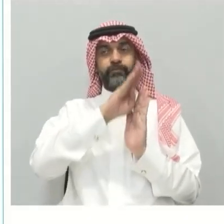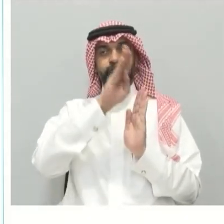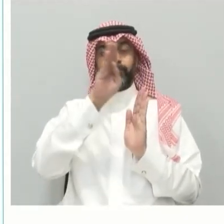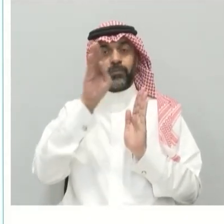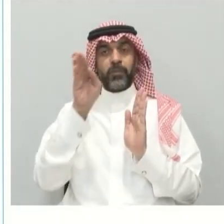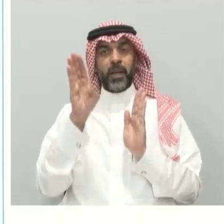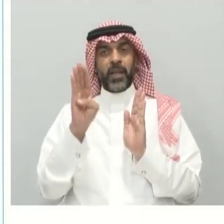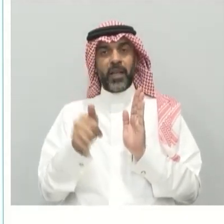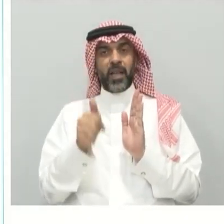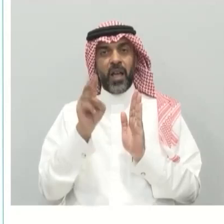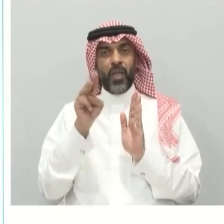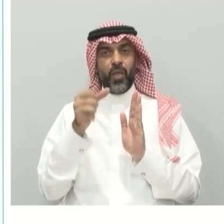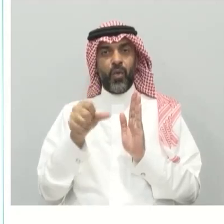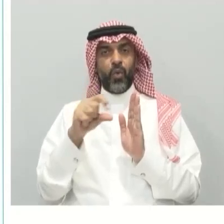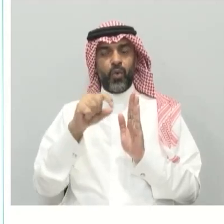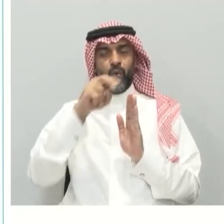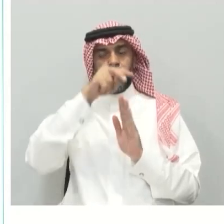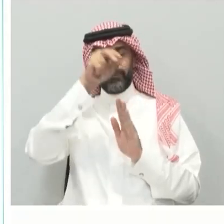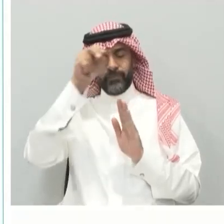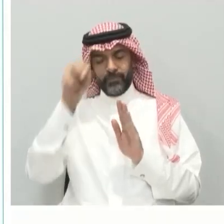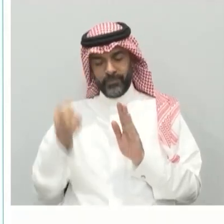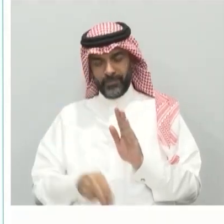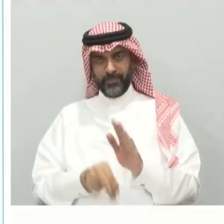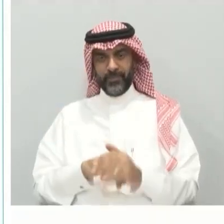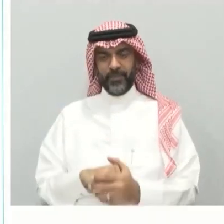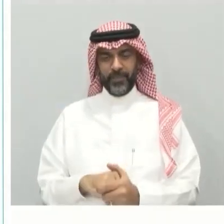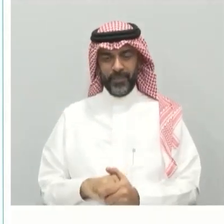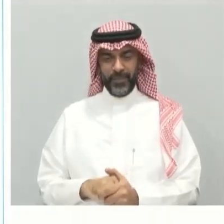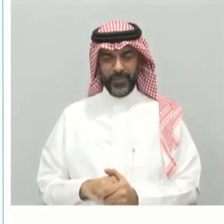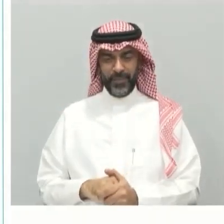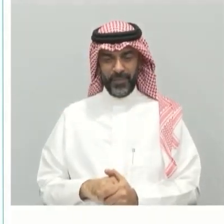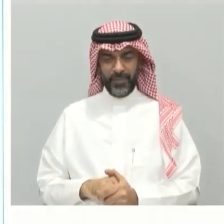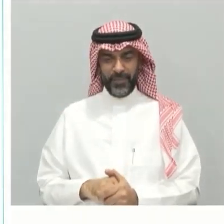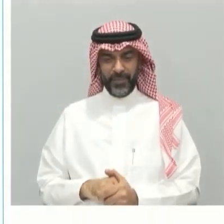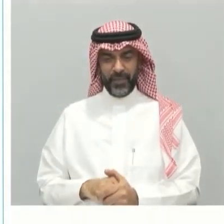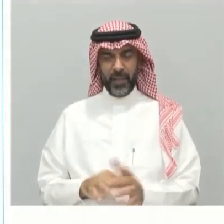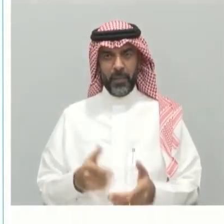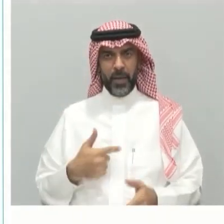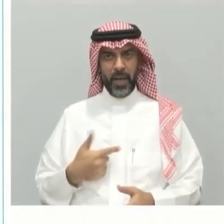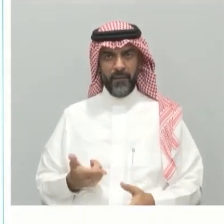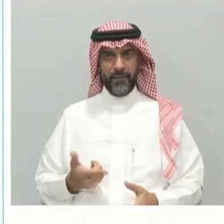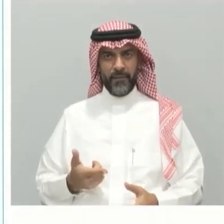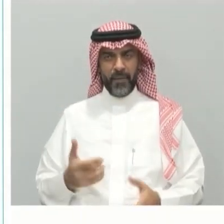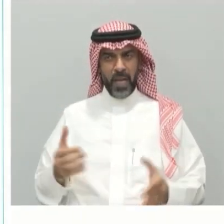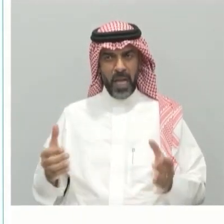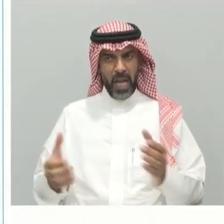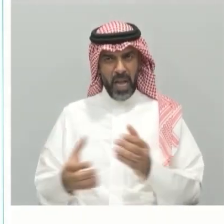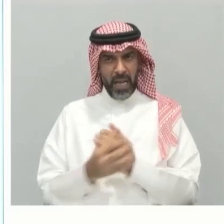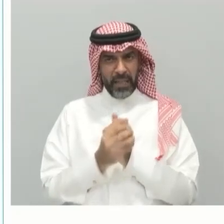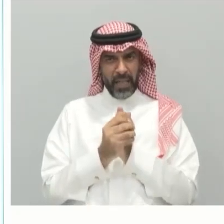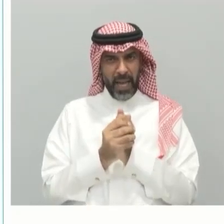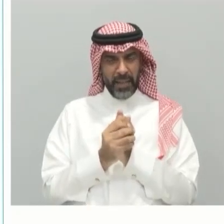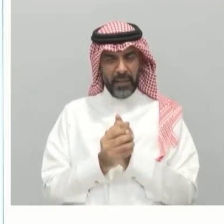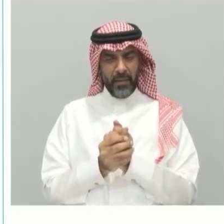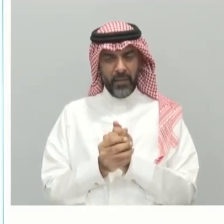الى الكاثود متجهه الى الكاثود طيب كيف تتحت طاقه الالكترونات المتدفقه من الانود الى